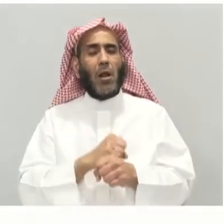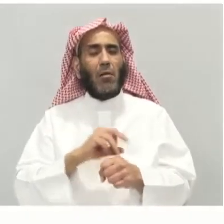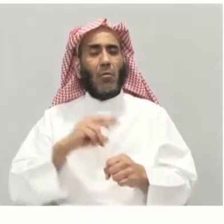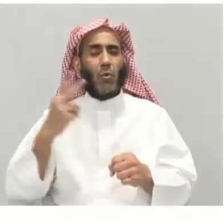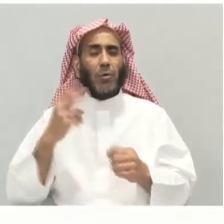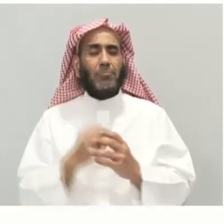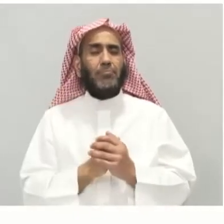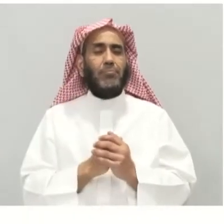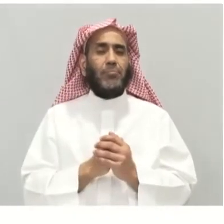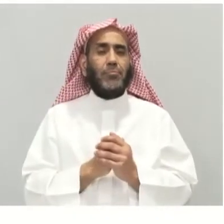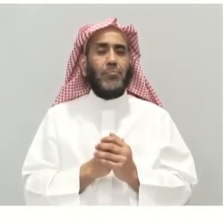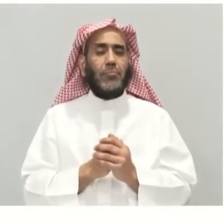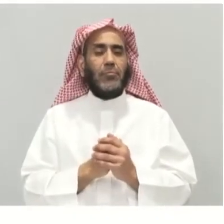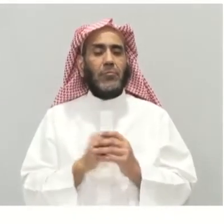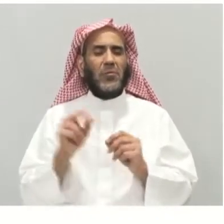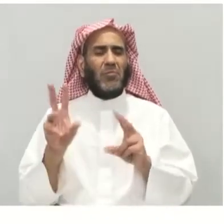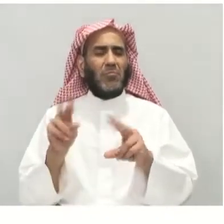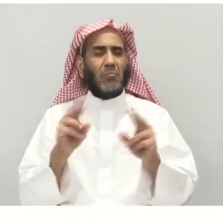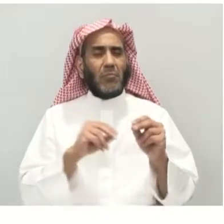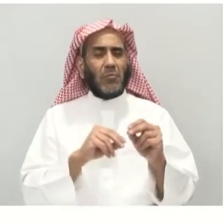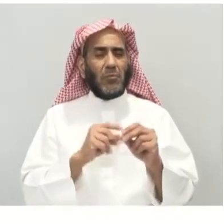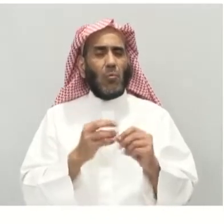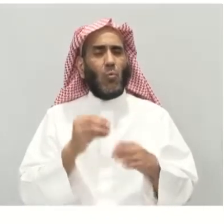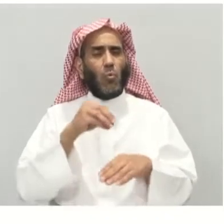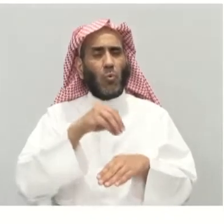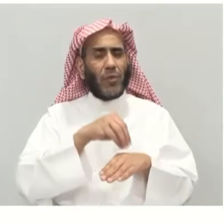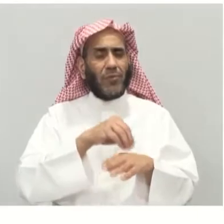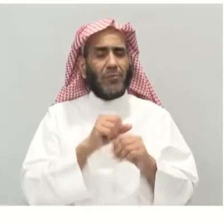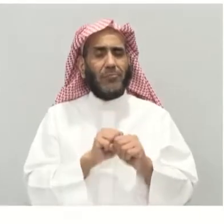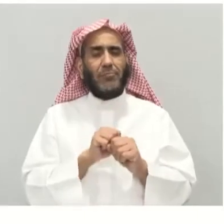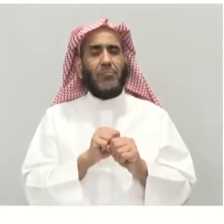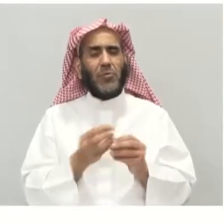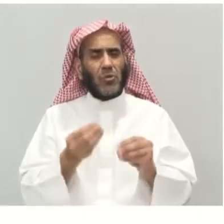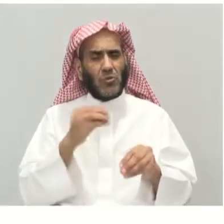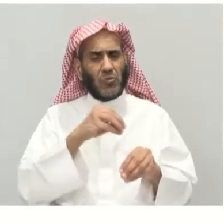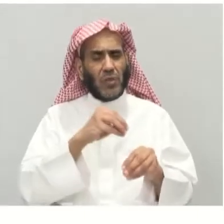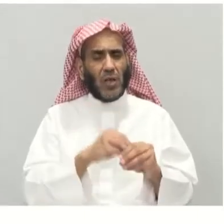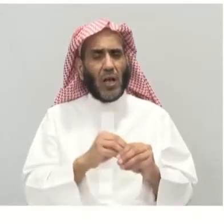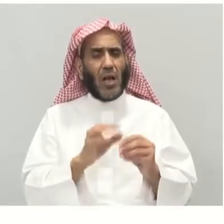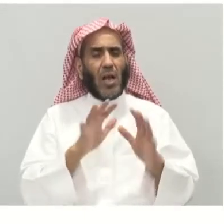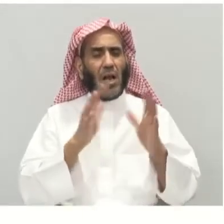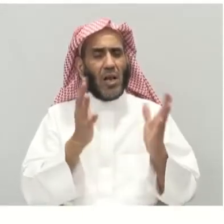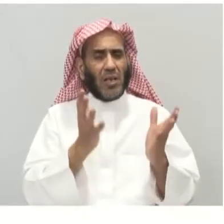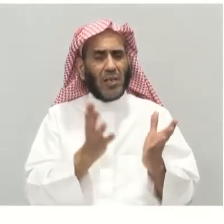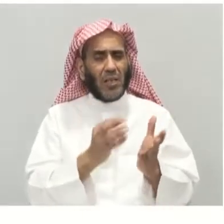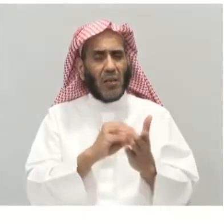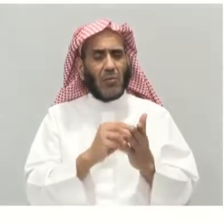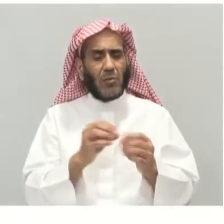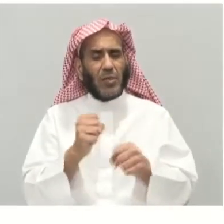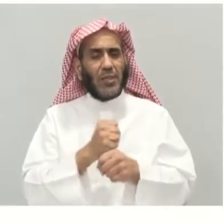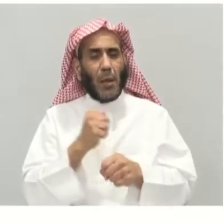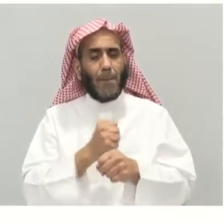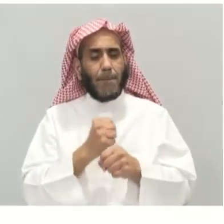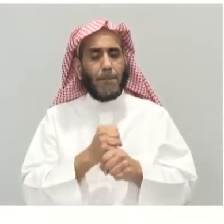الاخرى هذه بعض الامور اللي ممكن نضيفه على القطع الفخاريه والخزفيه مثل اللي باستخدام